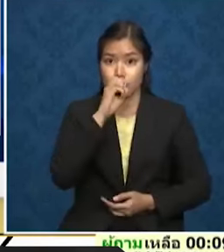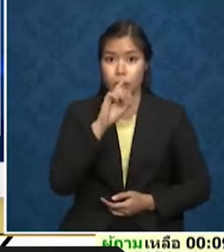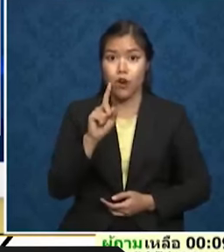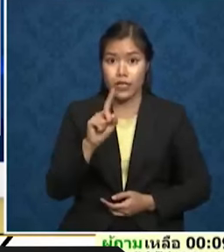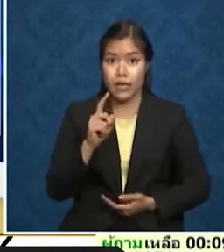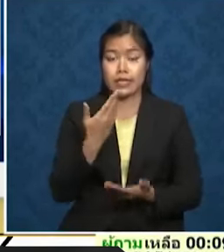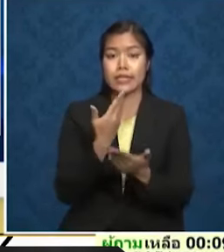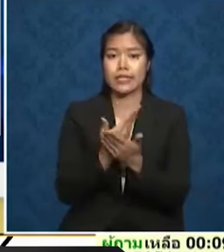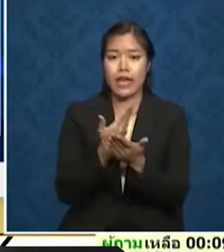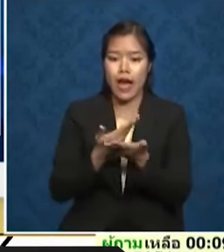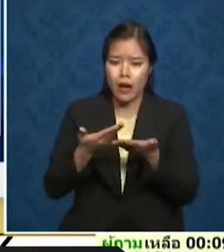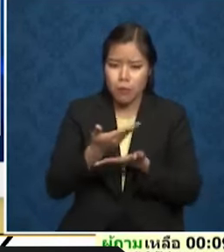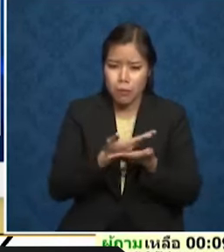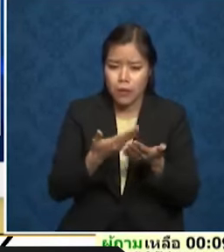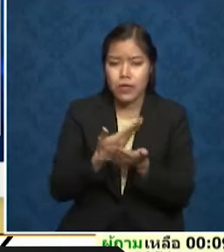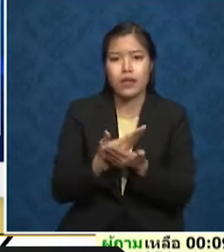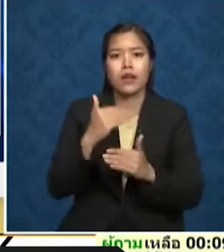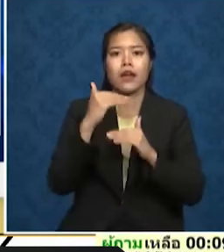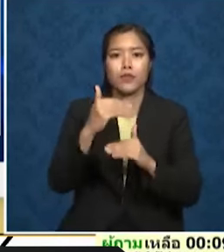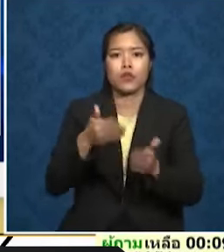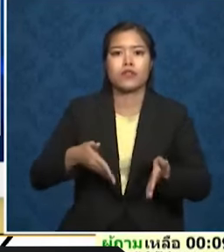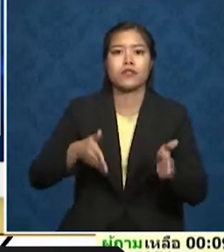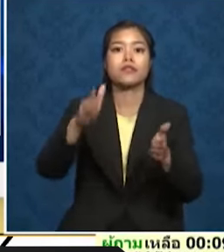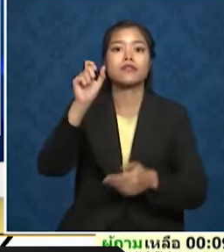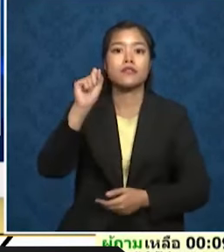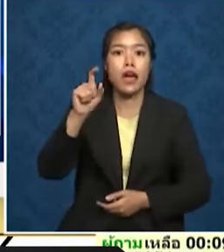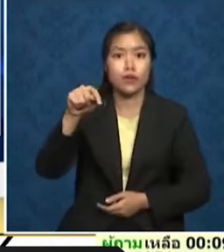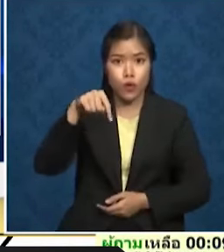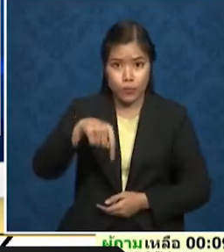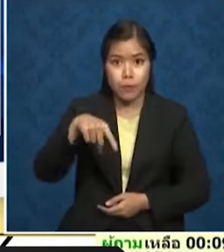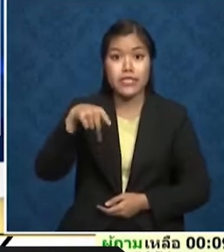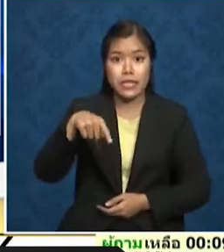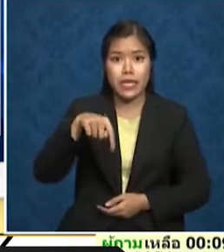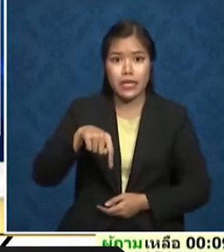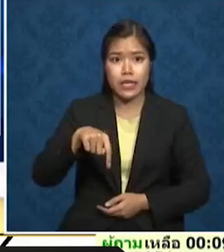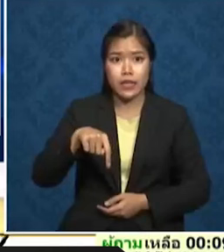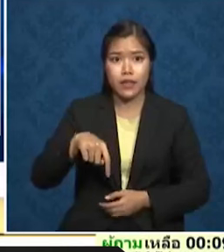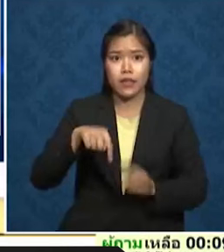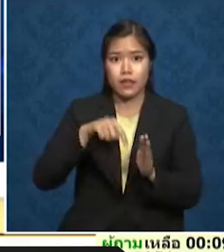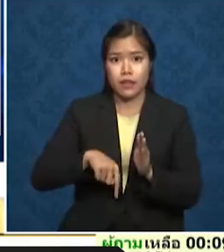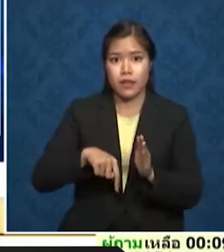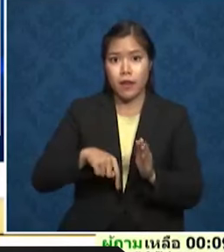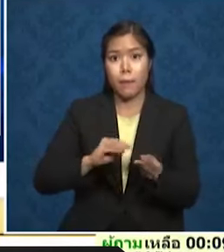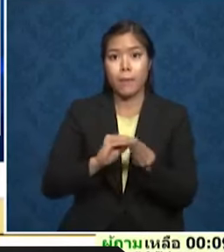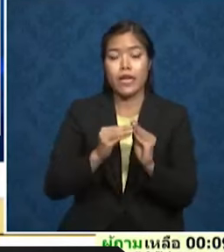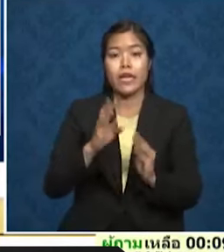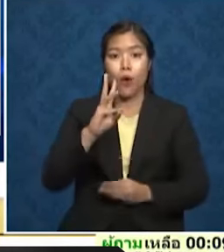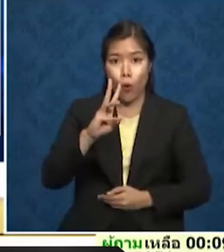ำหรับการพิจารณาเรื่องของการกำหนดค่าธรรมเนียมบนโครงการทางหลวงพิเศษระหว่างเมืองหมายเลข6บาง